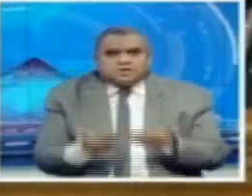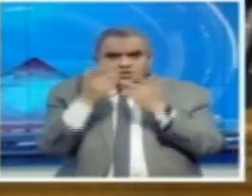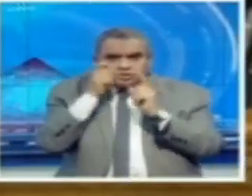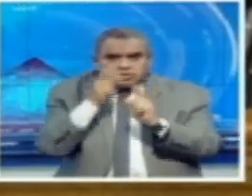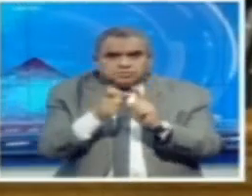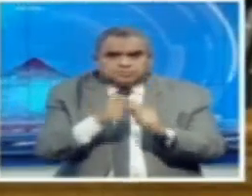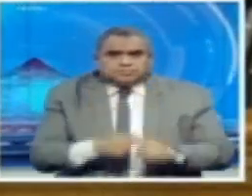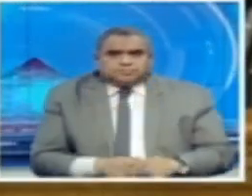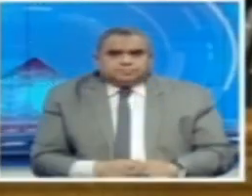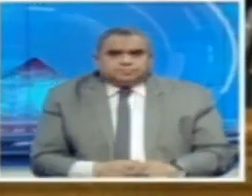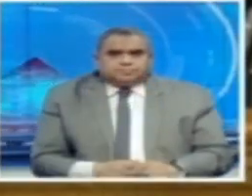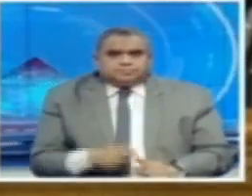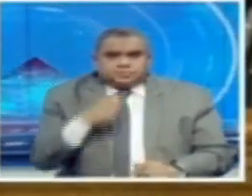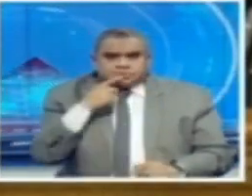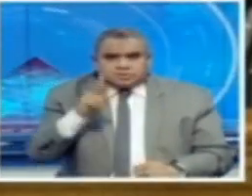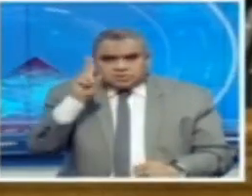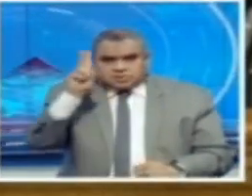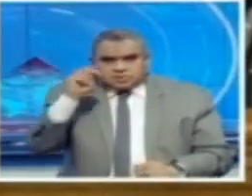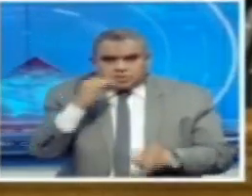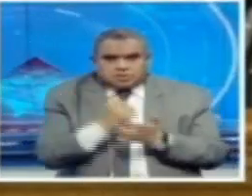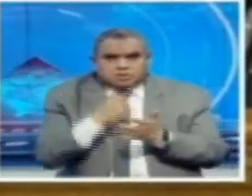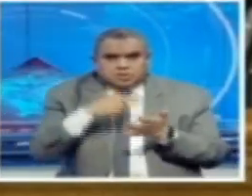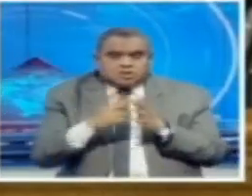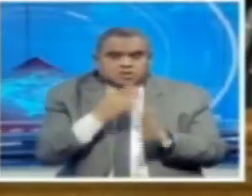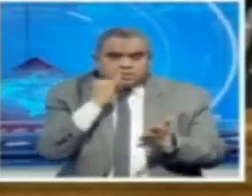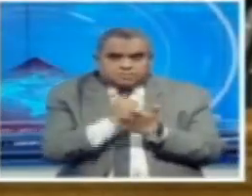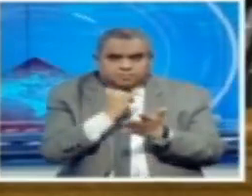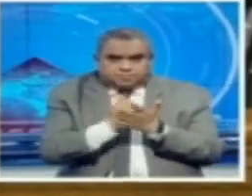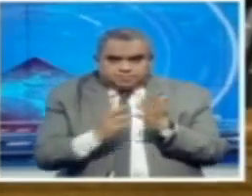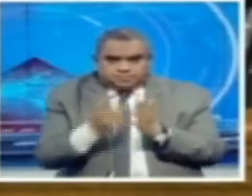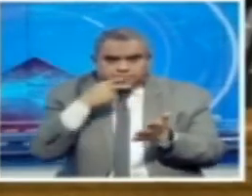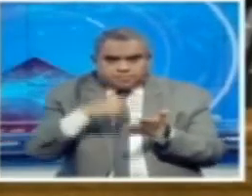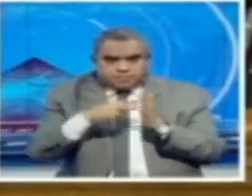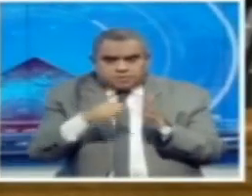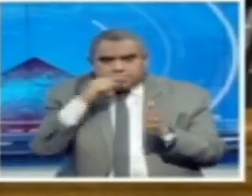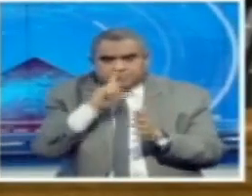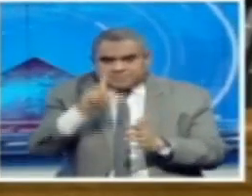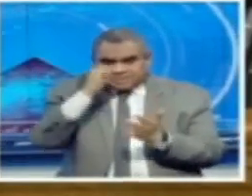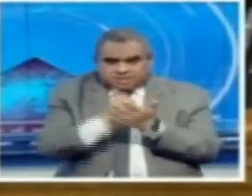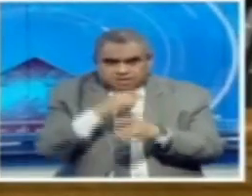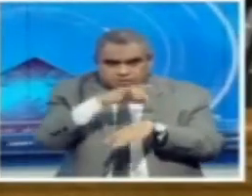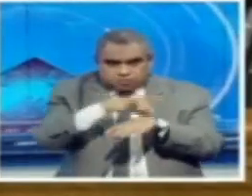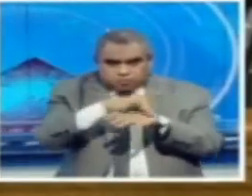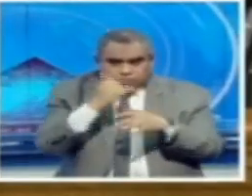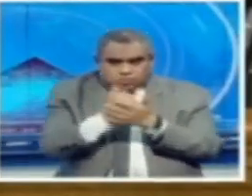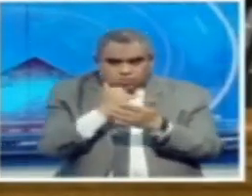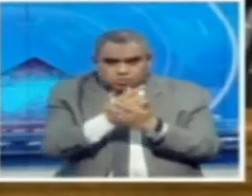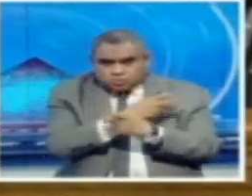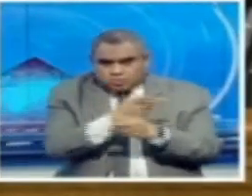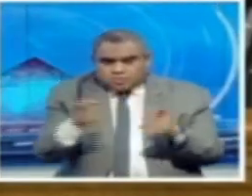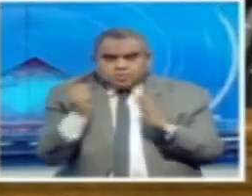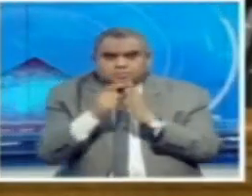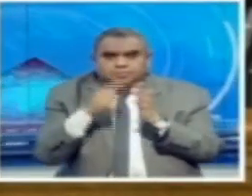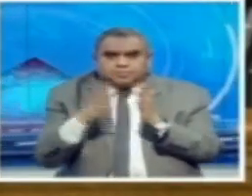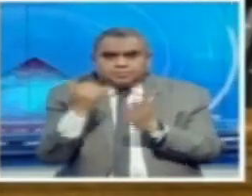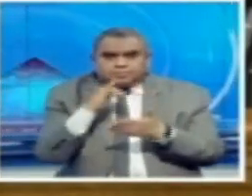دراسات الأمم المتحدة ومنظمة الصحة العالمية أثبتت التمريض والقبالة لهم دور في تحقيق